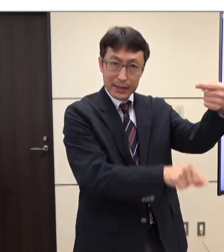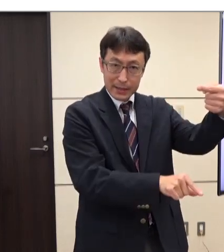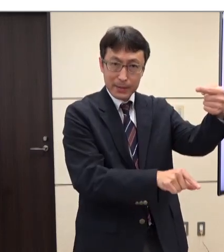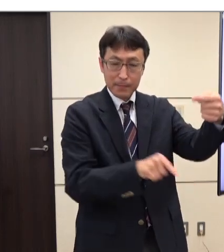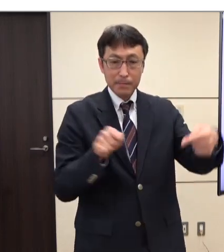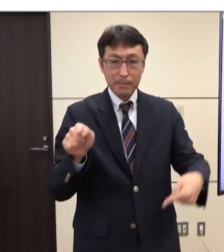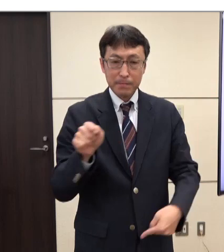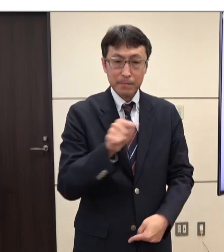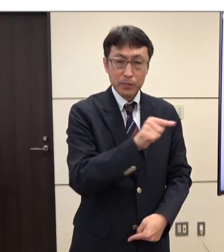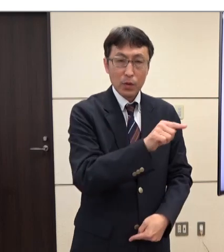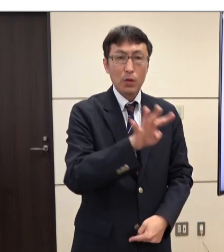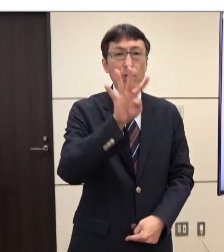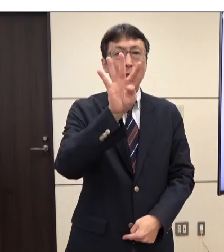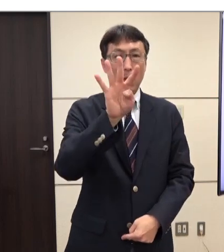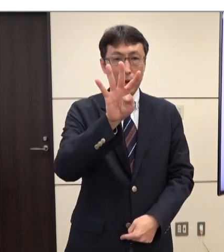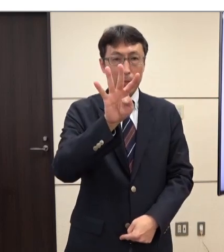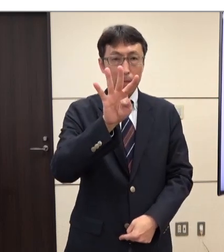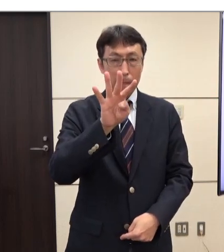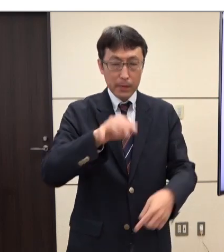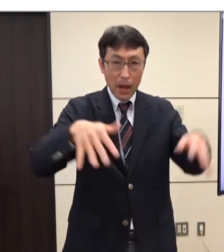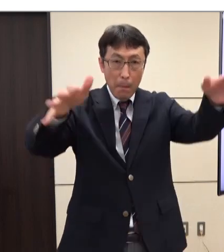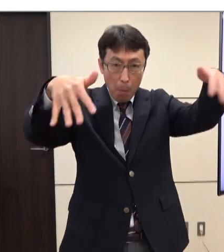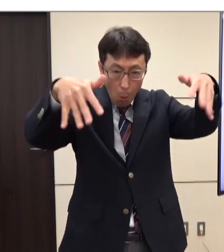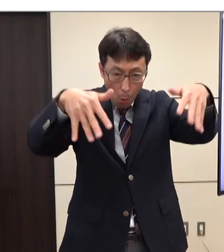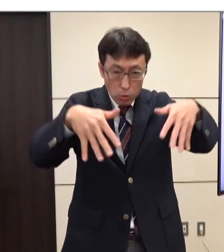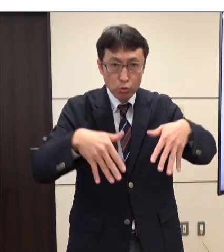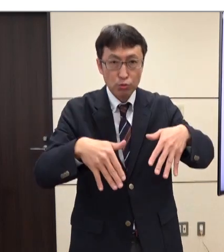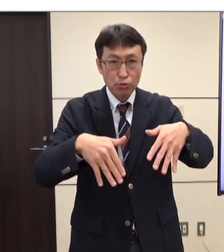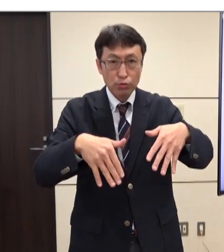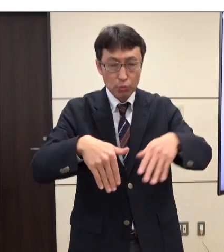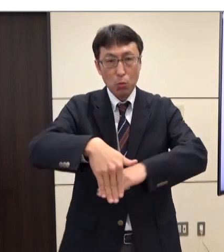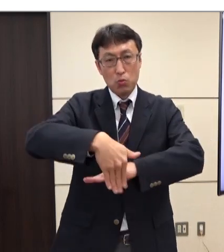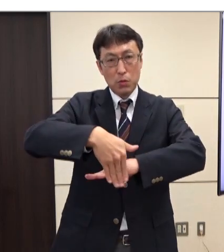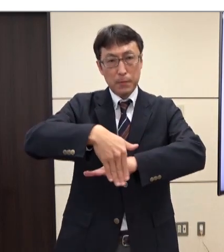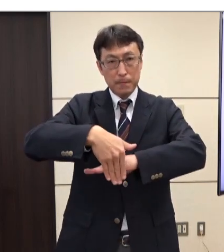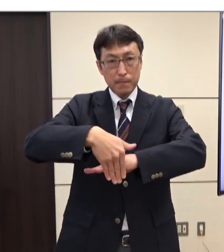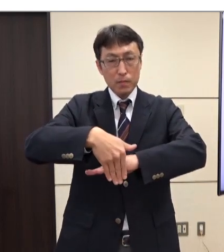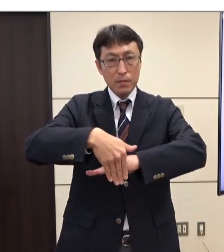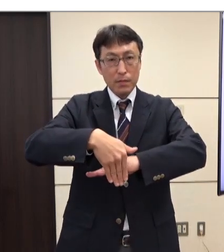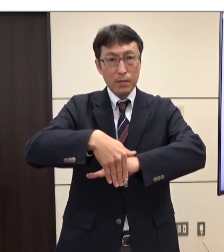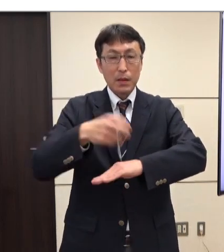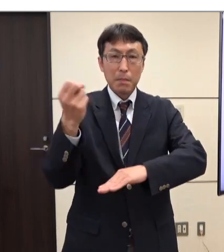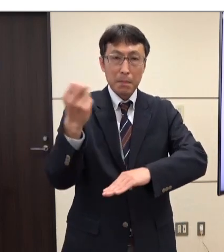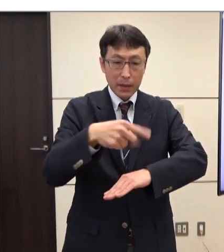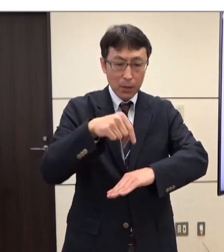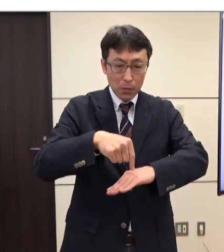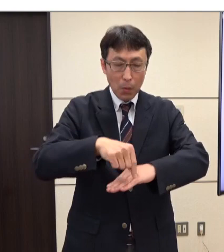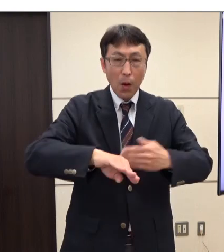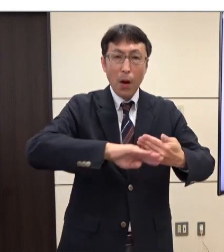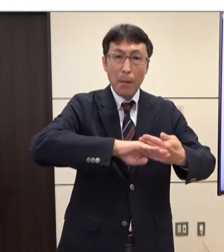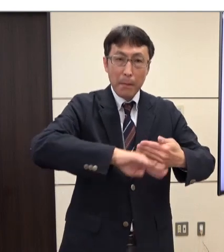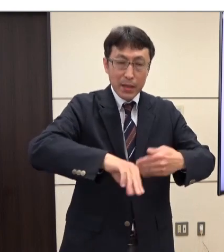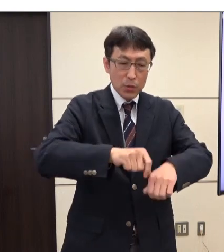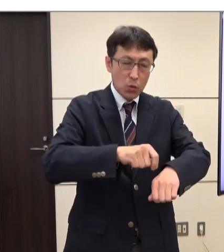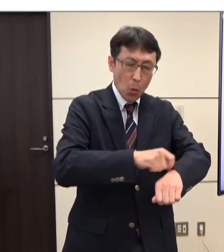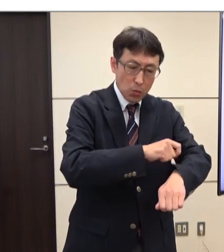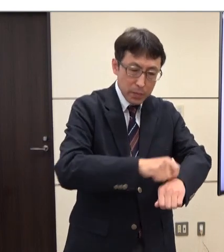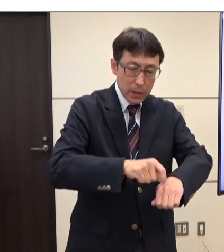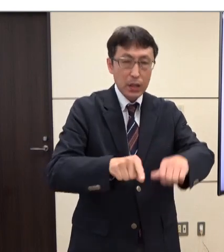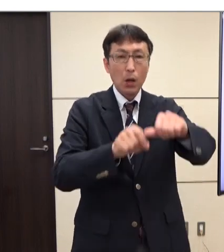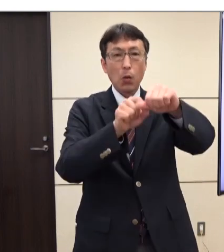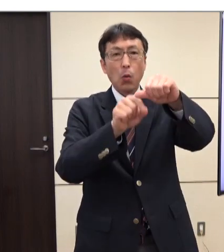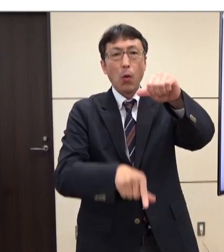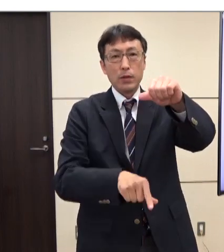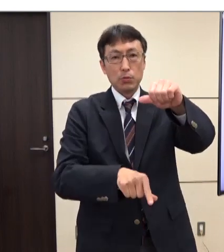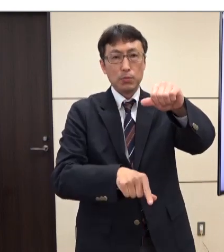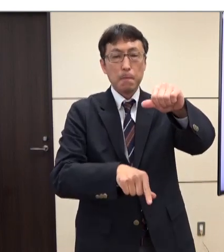4、7、10、11月、そして1月、この4回にわたって通常の募集をすると同時に、特枠募集として5月にもこの